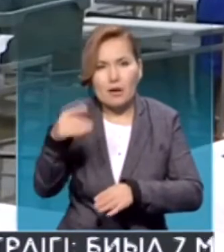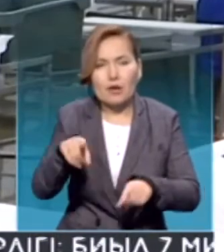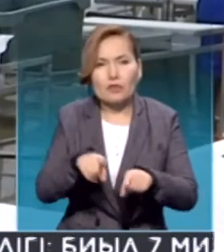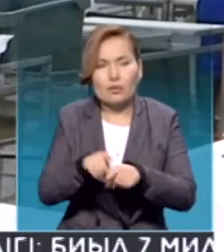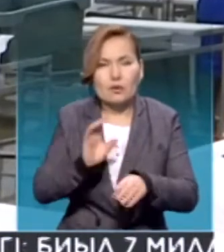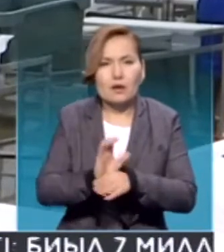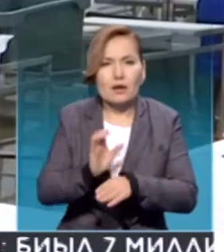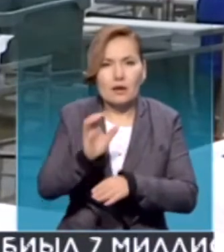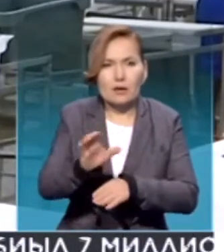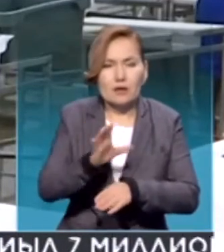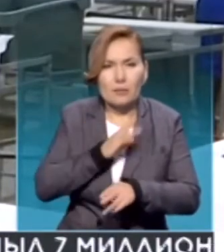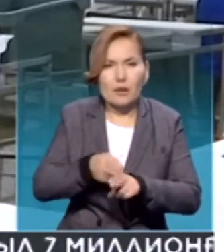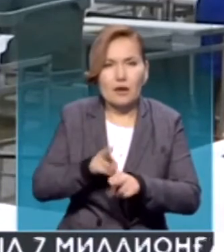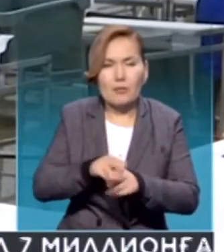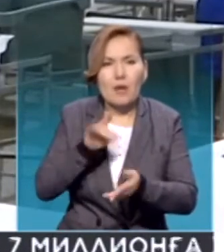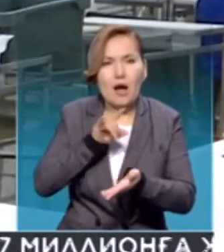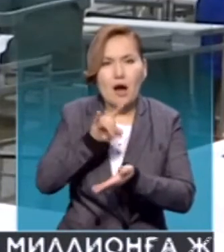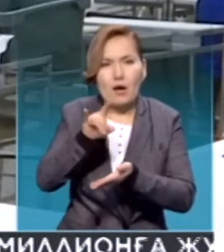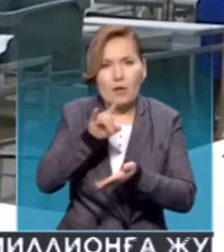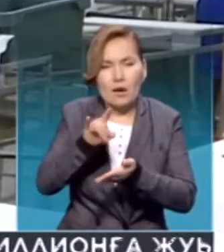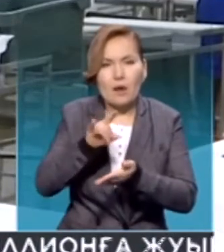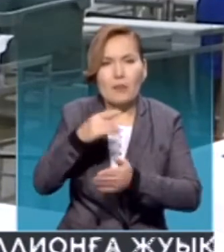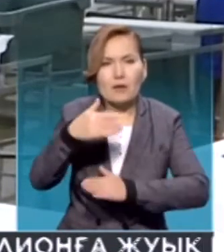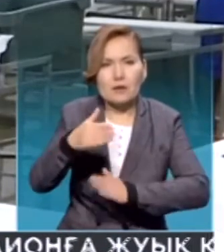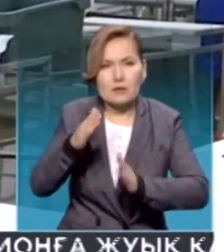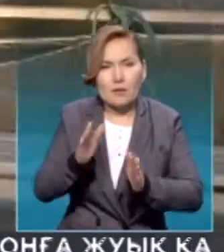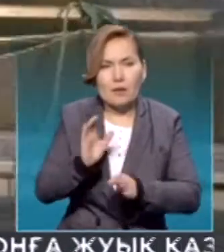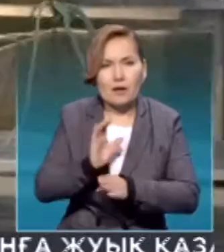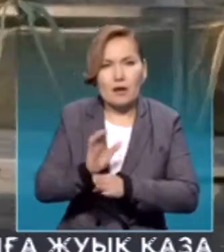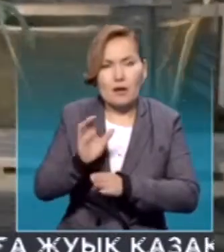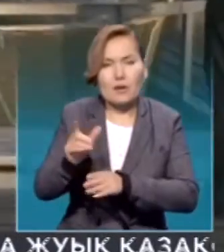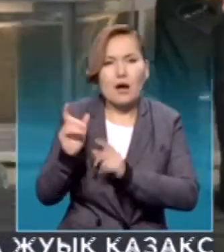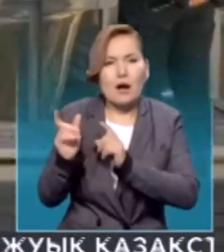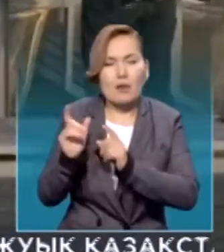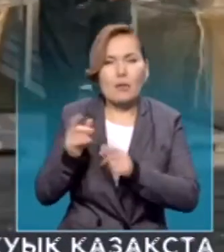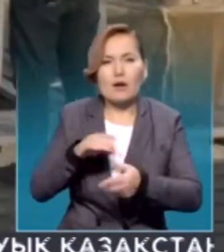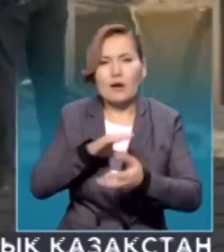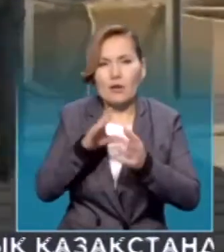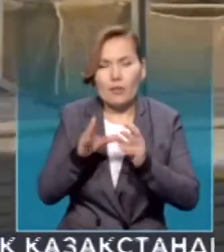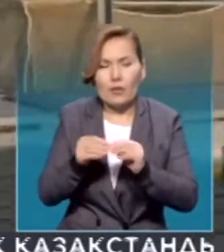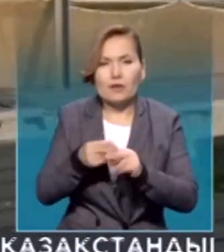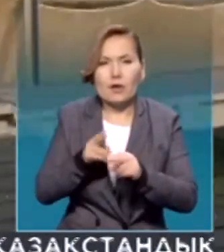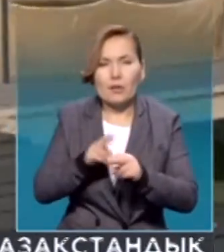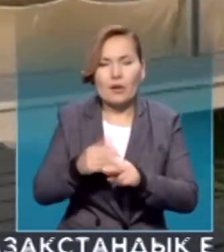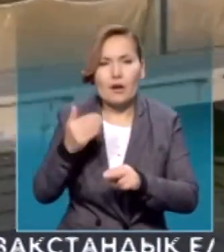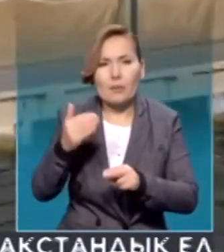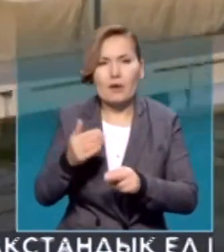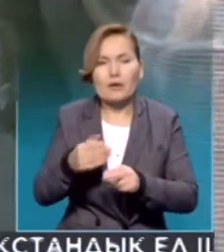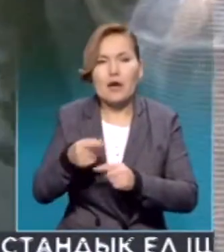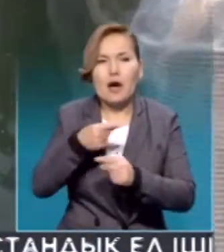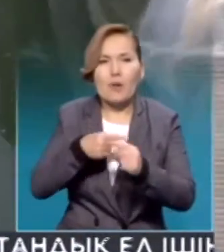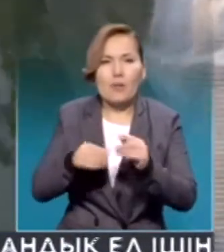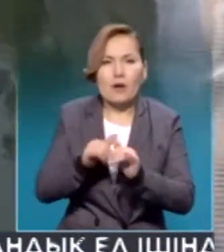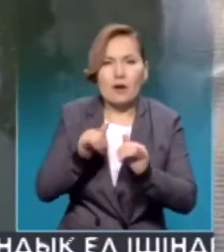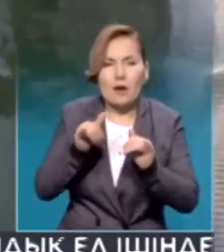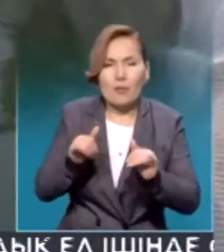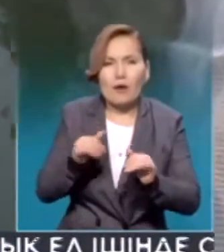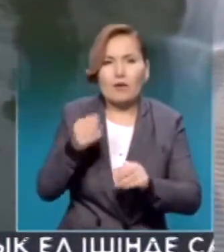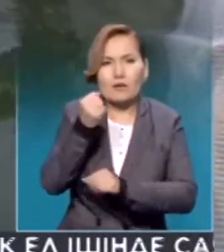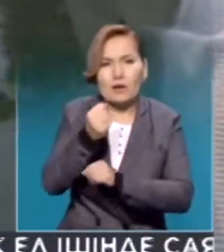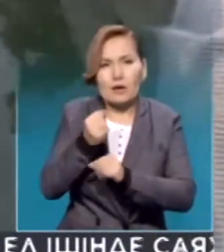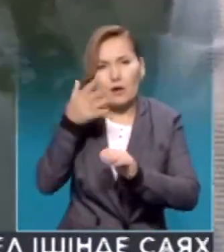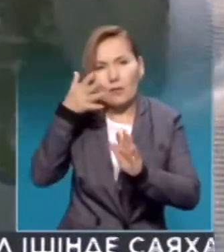отырмыз, ояға әуе көлігімен, әріп самолетпен жіберіп отырмыз. Балықтың табыс көзі екенін түсінген тұрғындар осы саланы меңгеруге ден